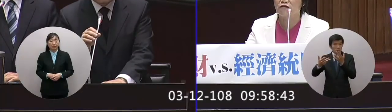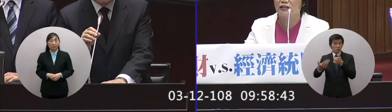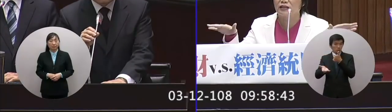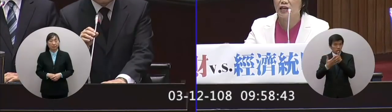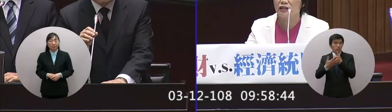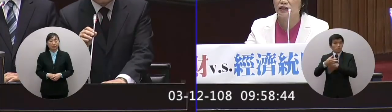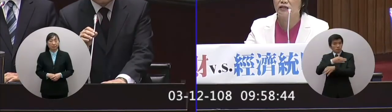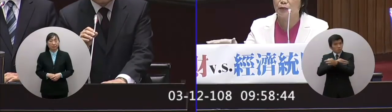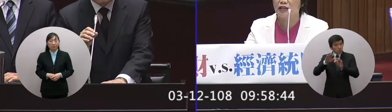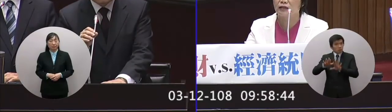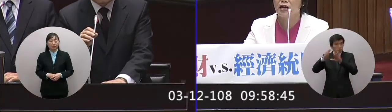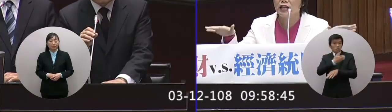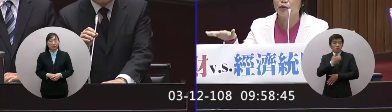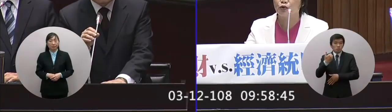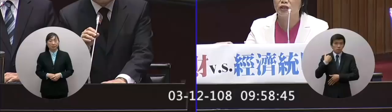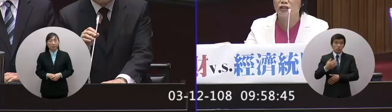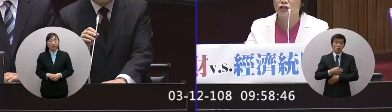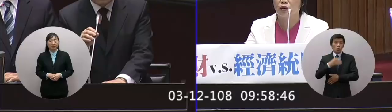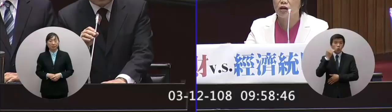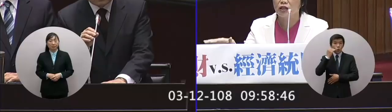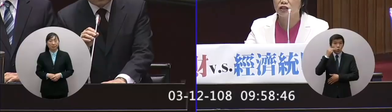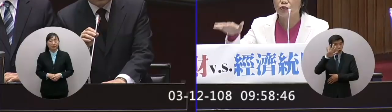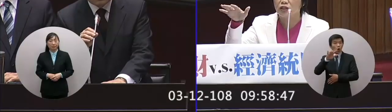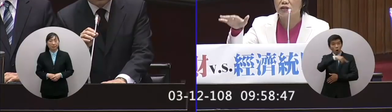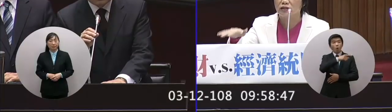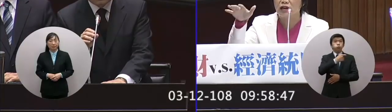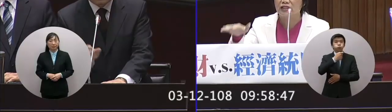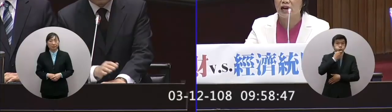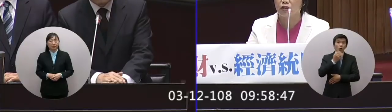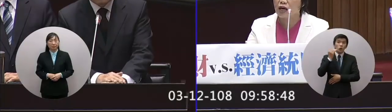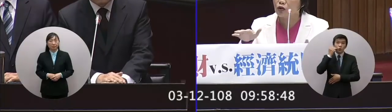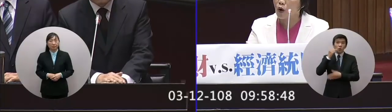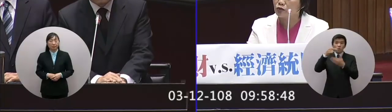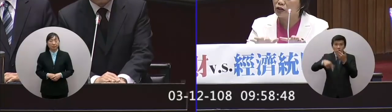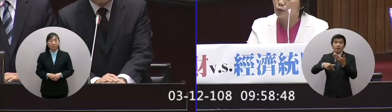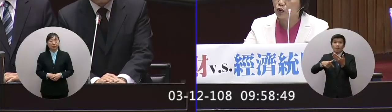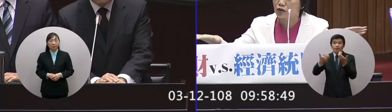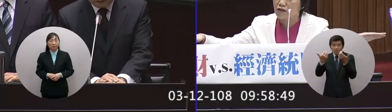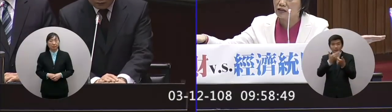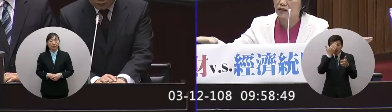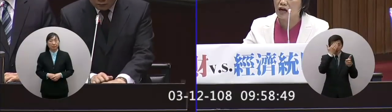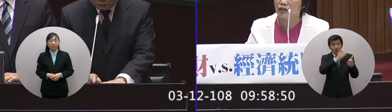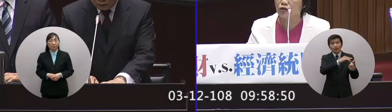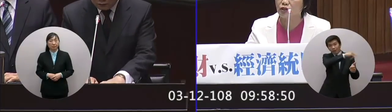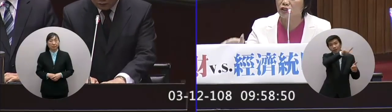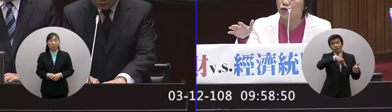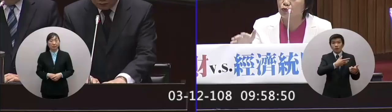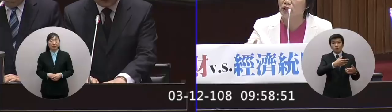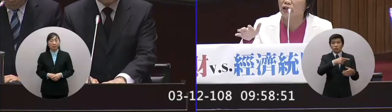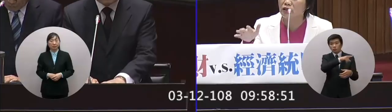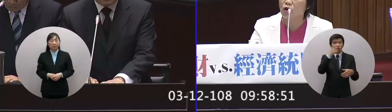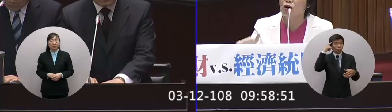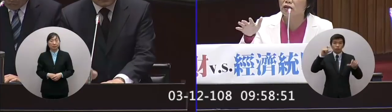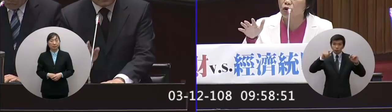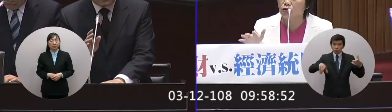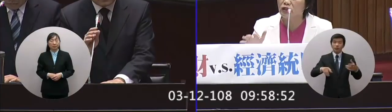以正向发展、产业升级的门槛，他们都愿意接受。可是如果你是制造障碍的话，这完全是不同的方向的考量。所以请苏